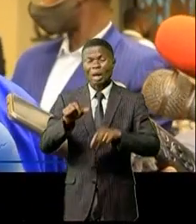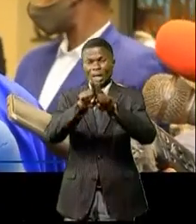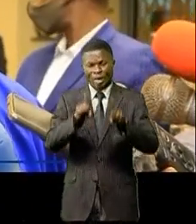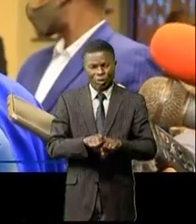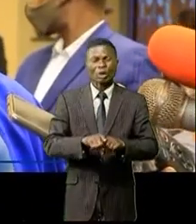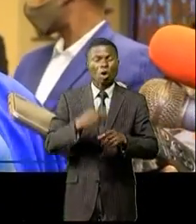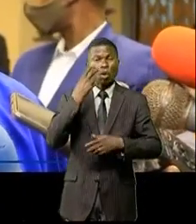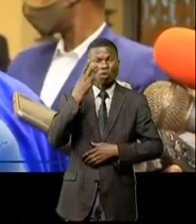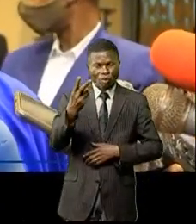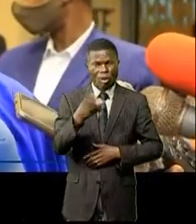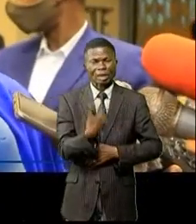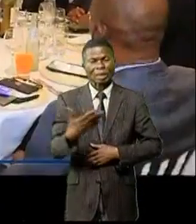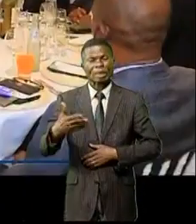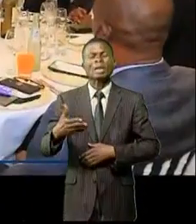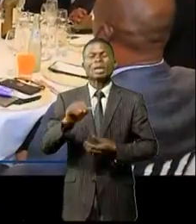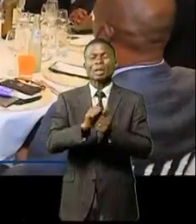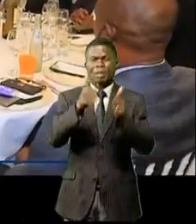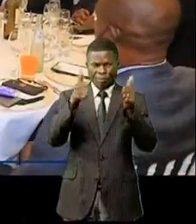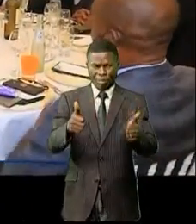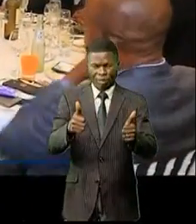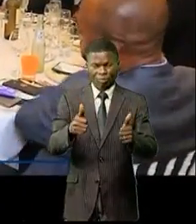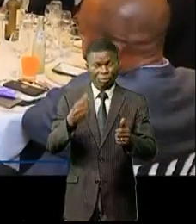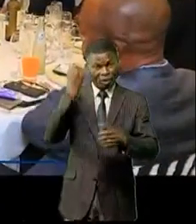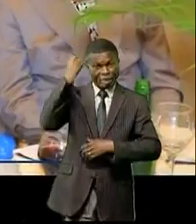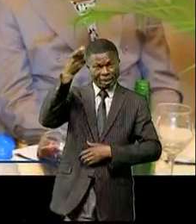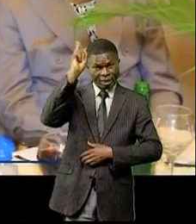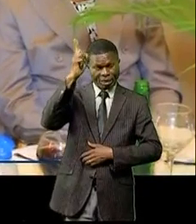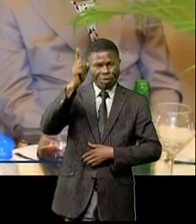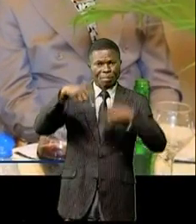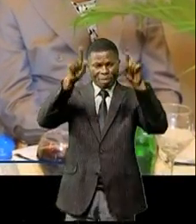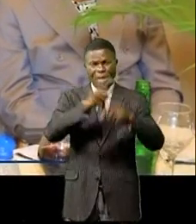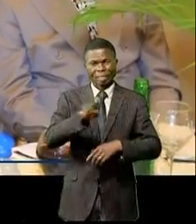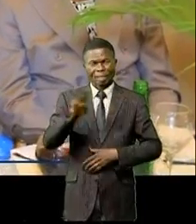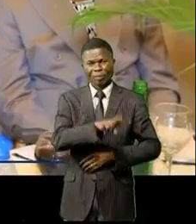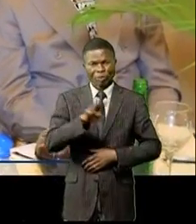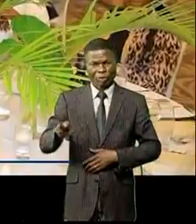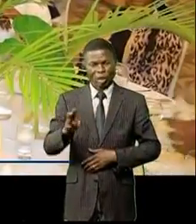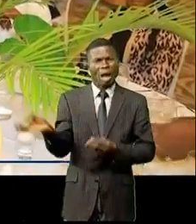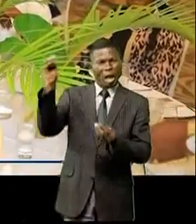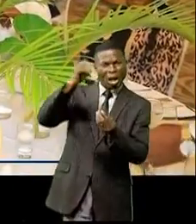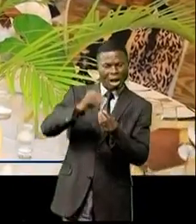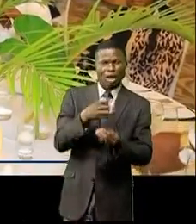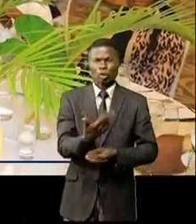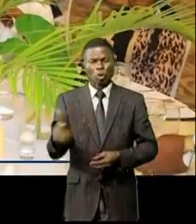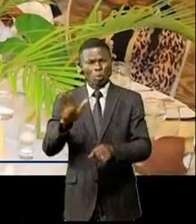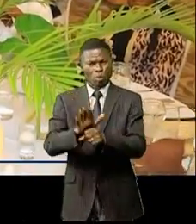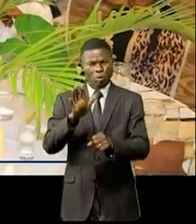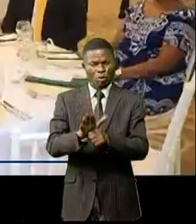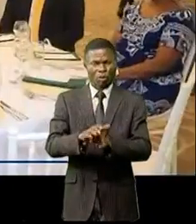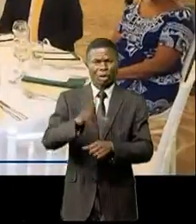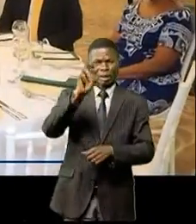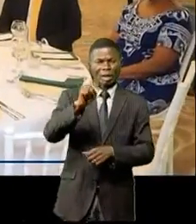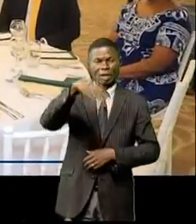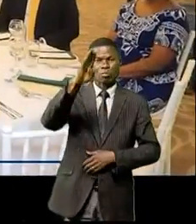faut qu'il y ait aussi des sanctions positives. L'objectif poursuivi cette année est celle d'augmenter la production à plus de